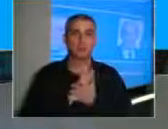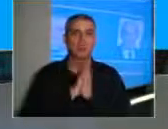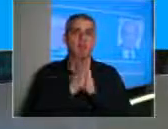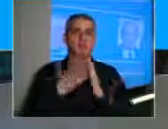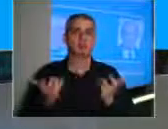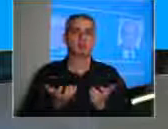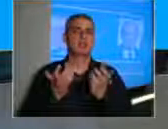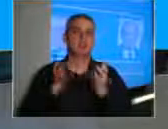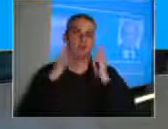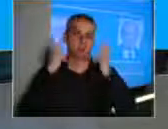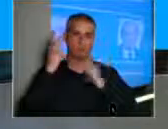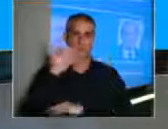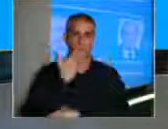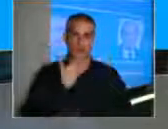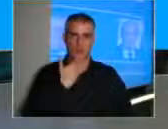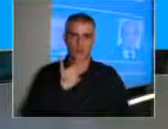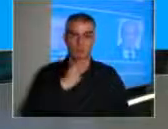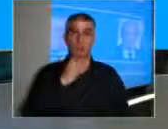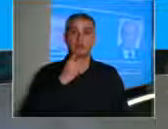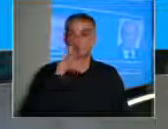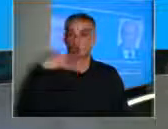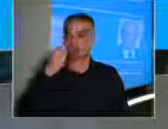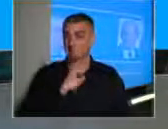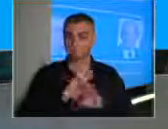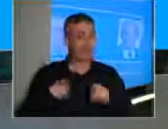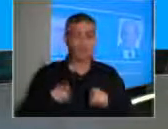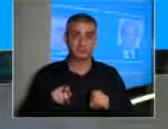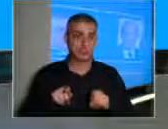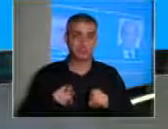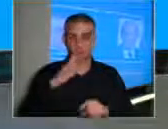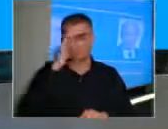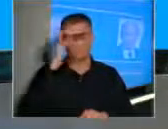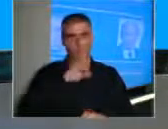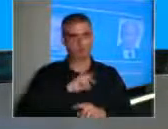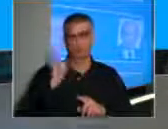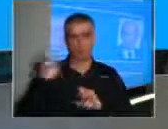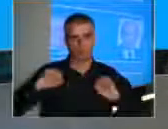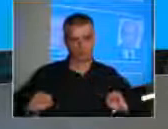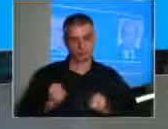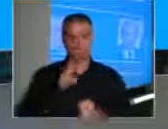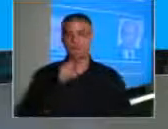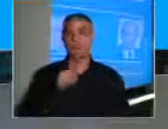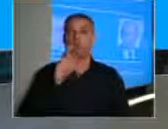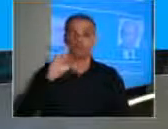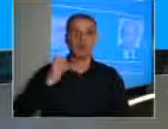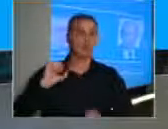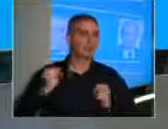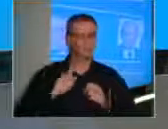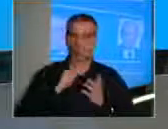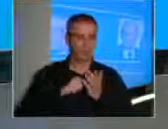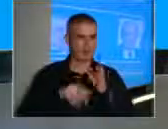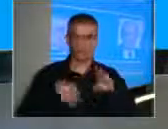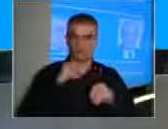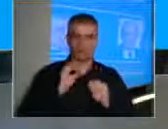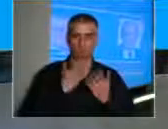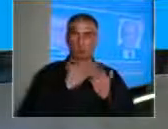לכלי מדיני חשוב של מדינת ישראל. זה יכול להיות שבלעדיה פוטין ורוסיה לא היו מתגייסים לעניין הזה, אבל הם התגייסו לא לקראת בחירות